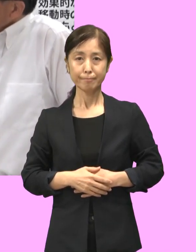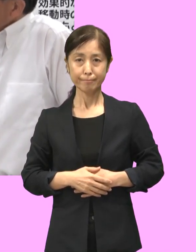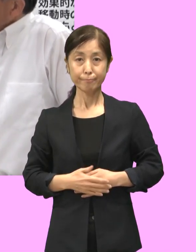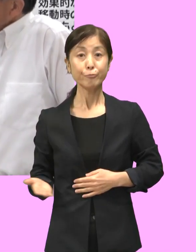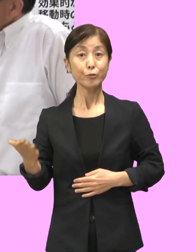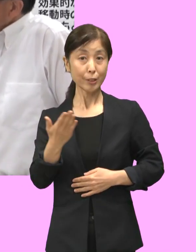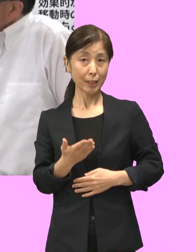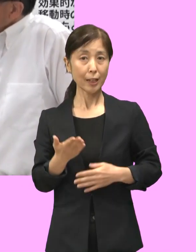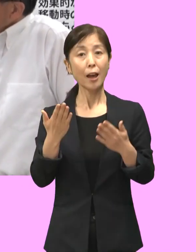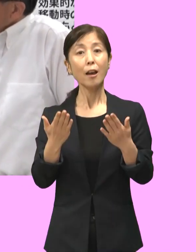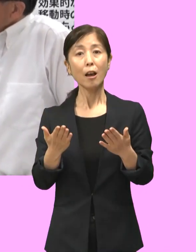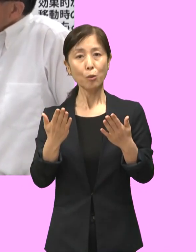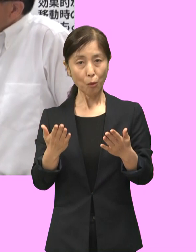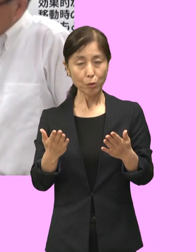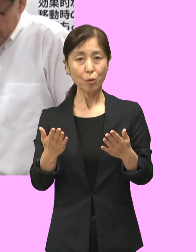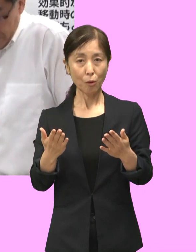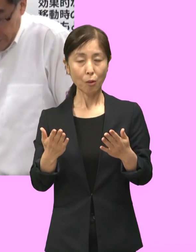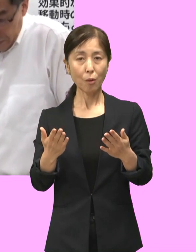学校の、